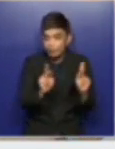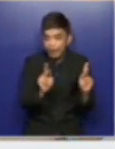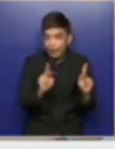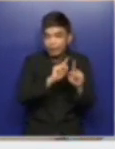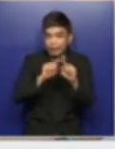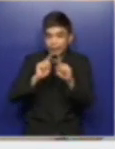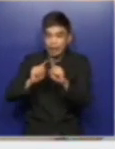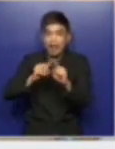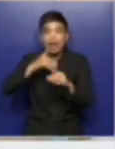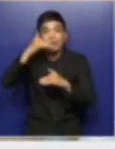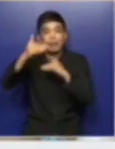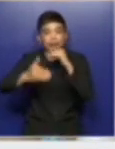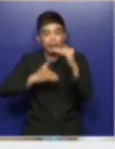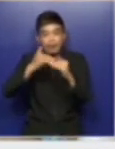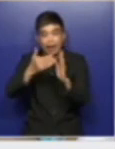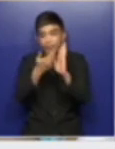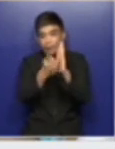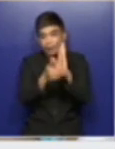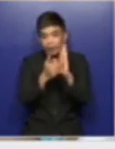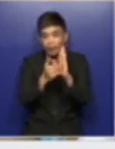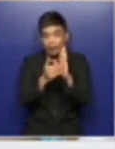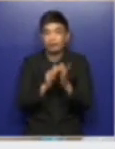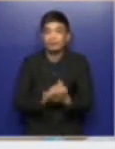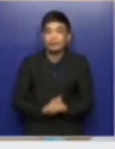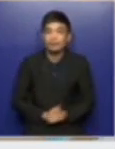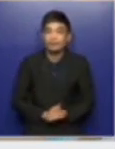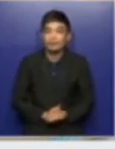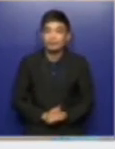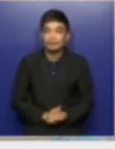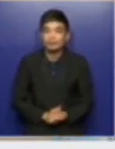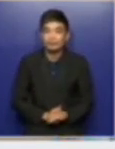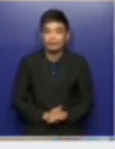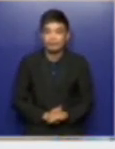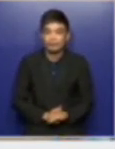พัฒนาพื้นที่ภาคตะวันออกนะครับ